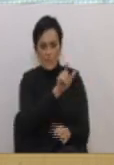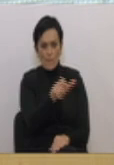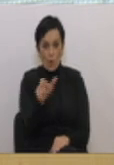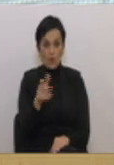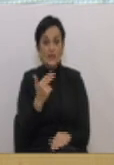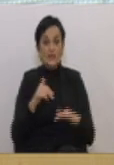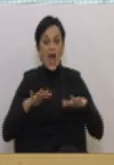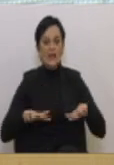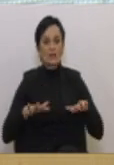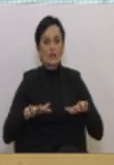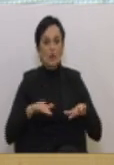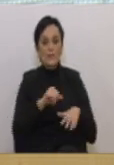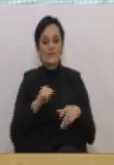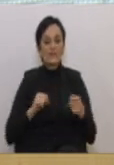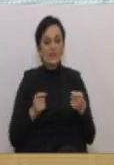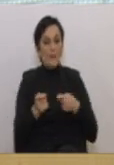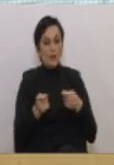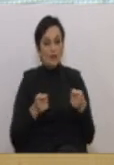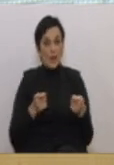და ადგილობრივი თვითმართველობის.